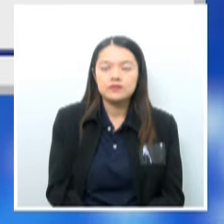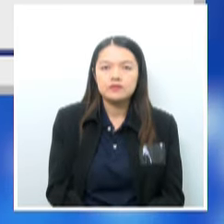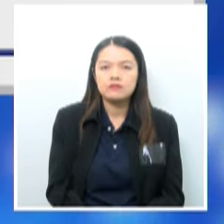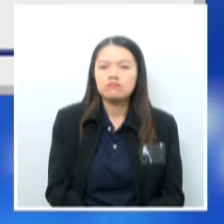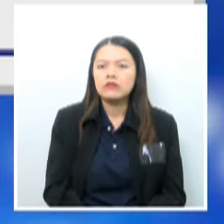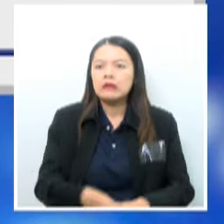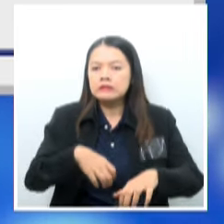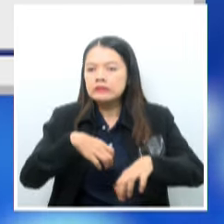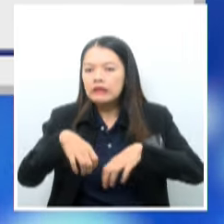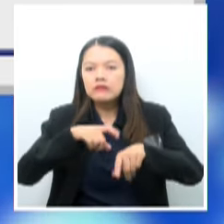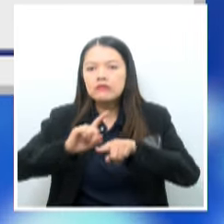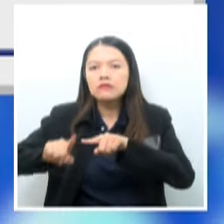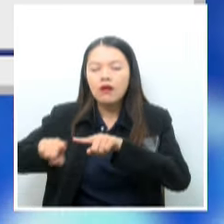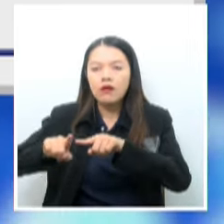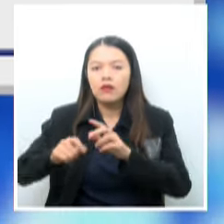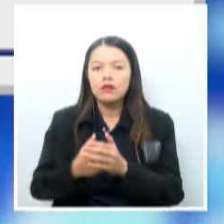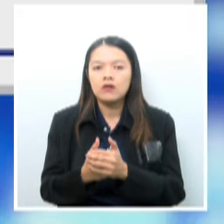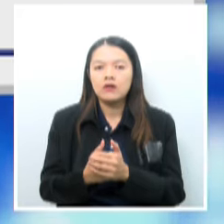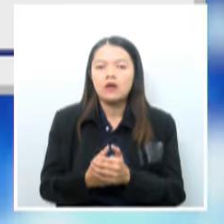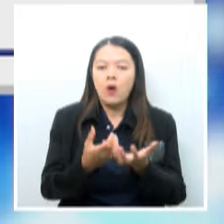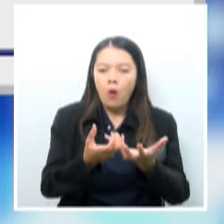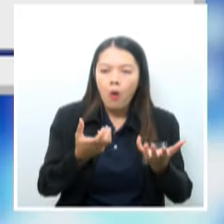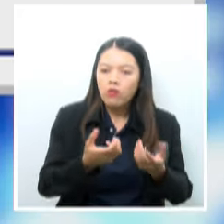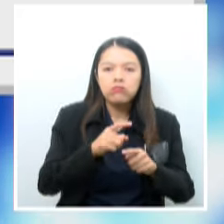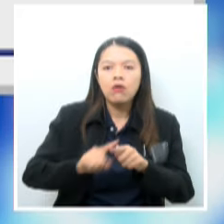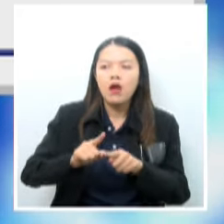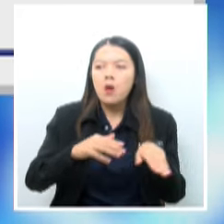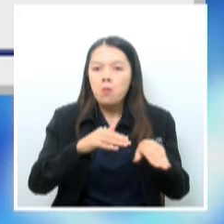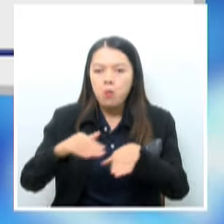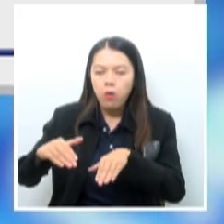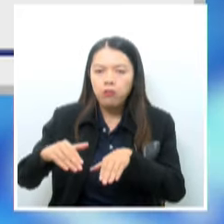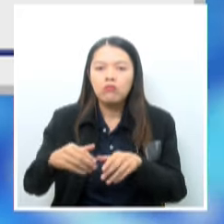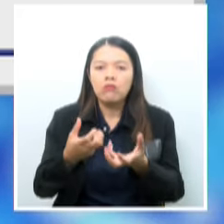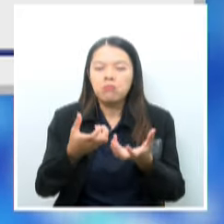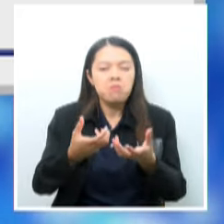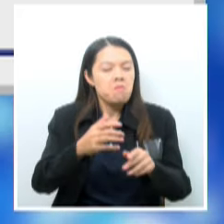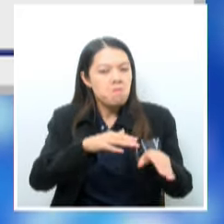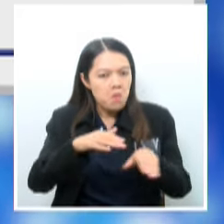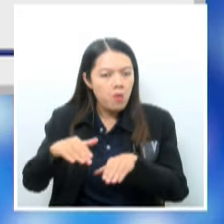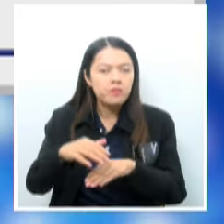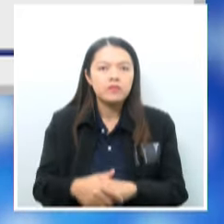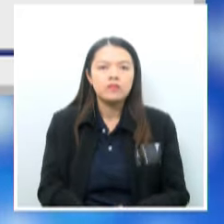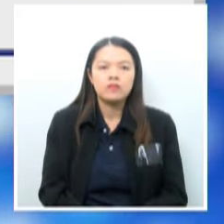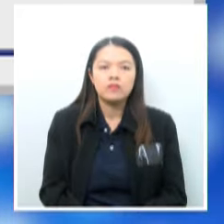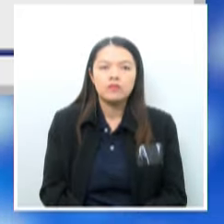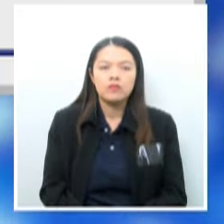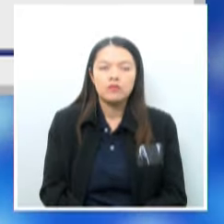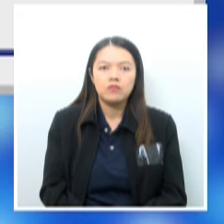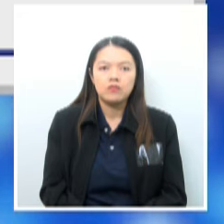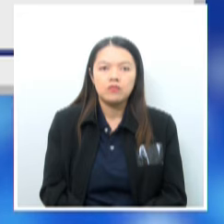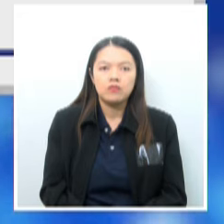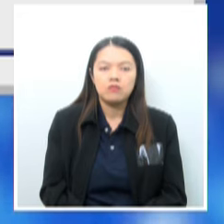accessory นะครับ accessory ก็คือว่าเป็นเรื่องของวัสดุอุปกรณ์เราต้องมีความพร้อมในเรื่องของวัสดุอุปกรณ์ต่างๆไม่ว่าจะเป็นในเรื่อง